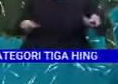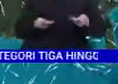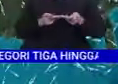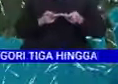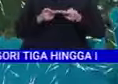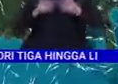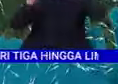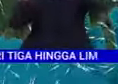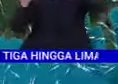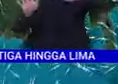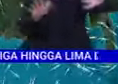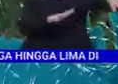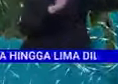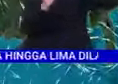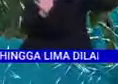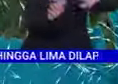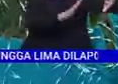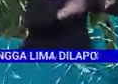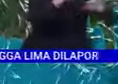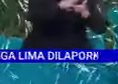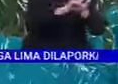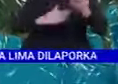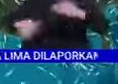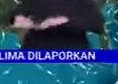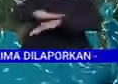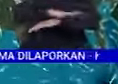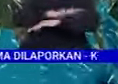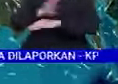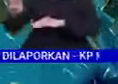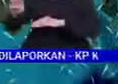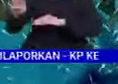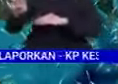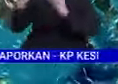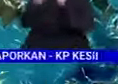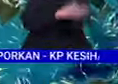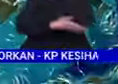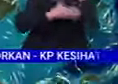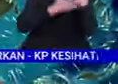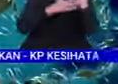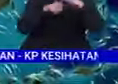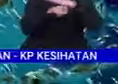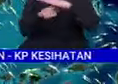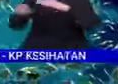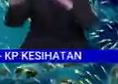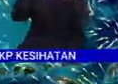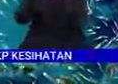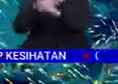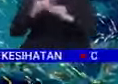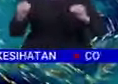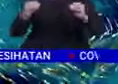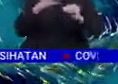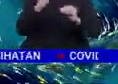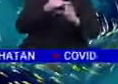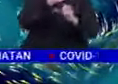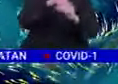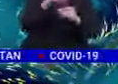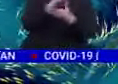penumpuan angin melibatkan bahagian pantai barat Semenanjung pedalaman Negeri Sarawak serta melibatkan